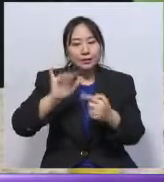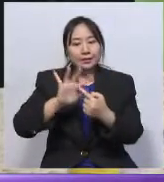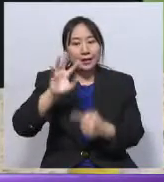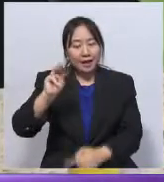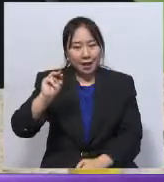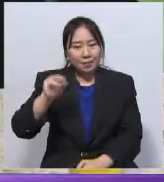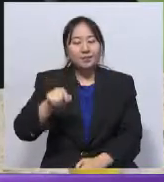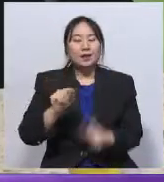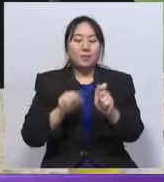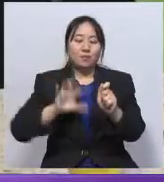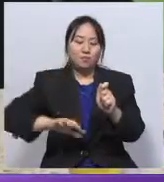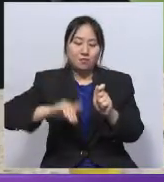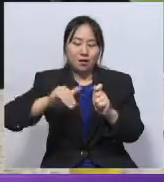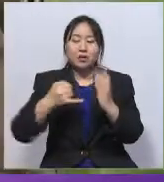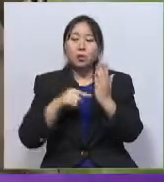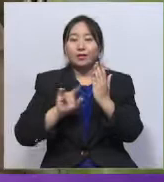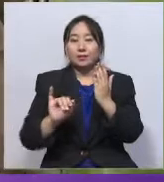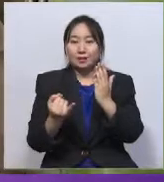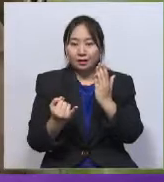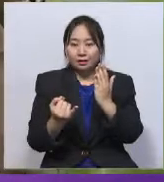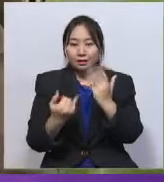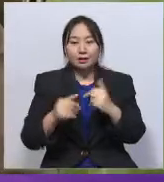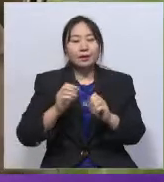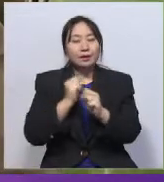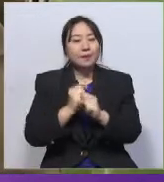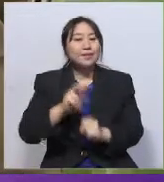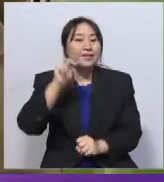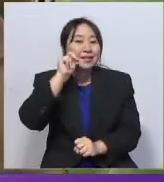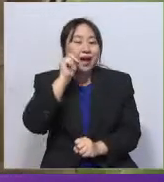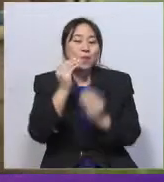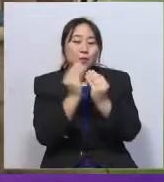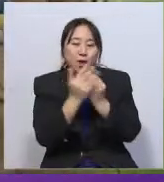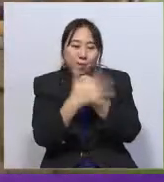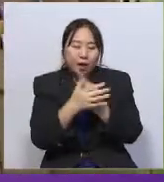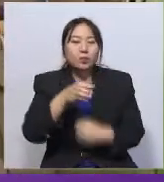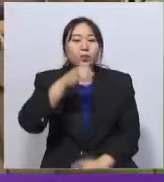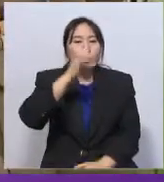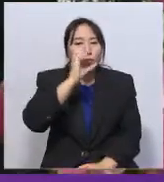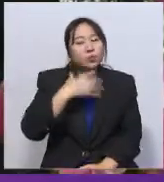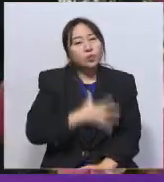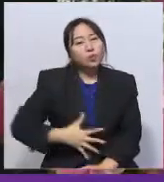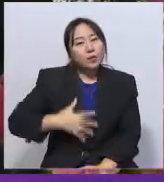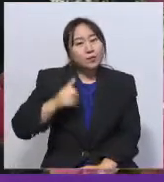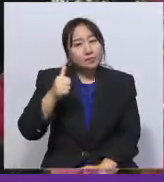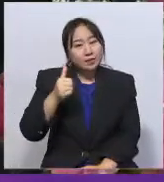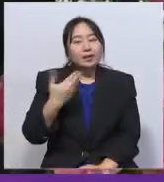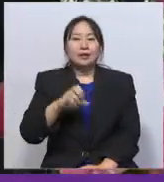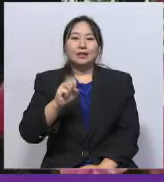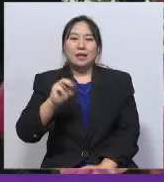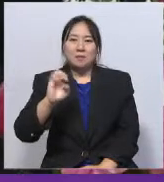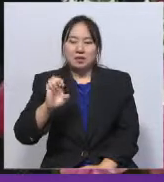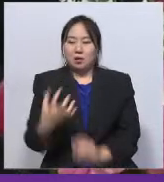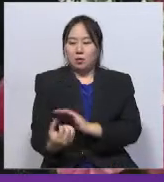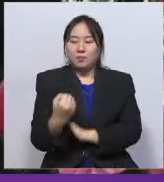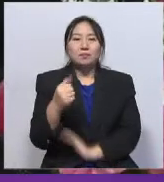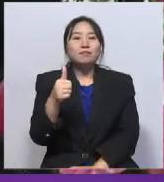ำบลแสลงอำเภอเมืองจังหวัดจันทบุรีผู้ผลิตน้ำผลไม้และเครื่องดื่มเพื่อสุขภาพซึ่งถือเป็น SME ที่มีศักย